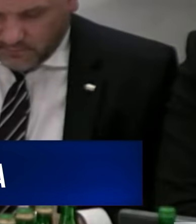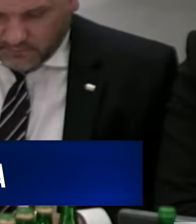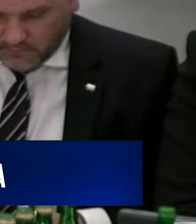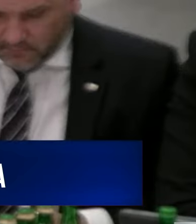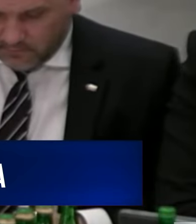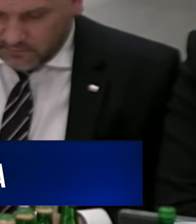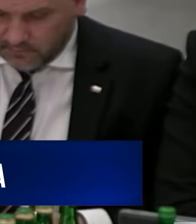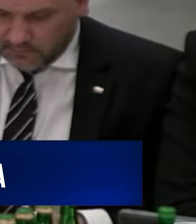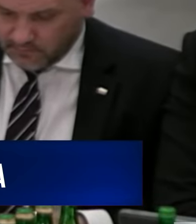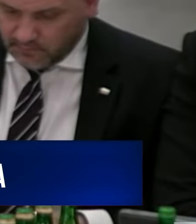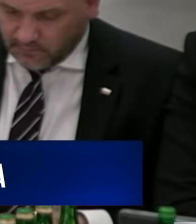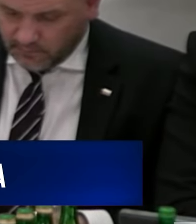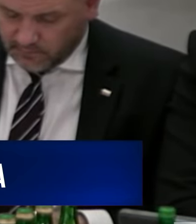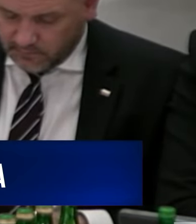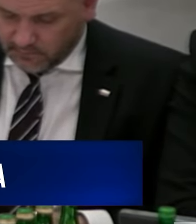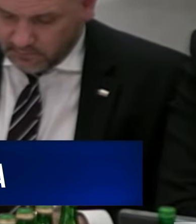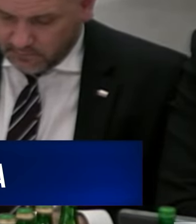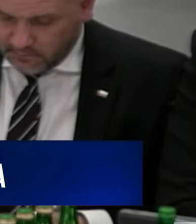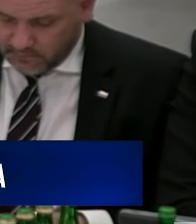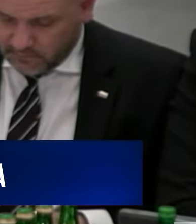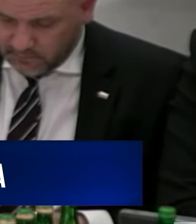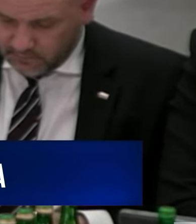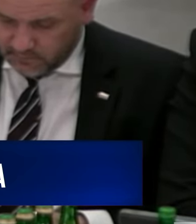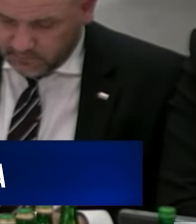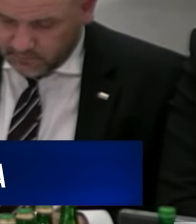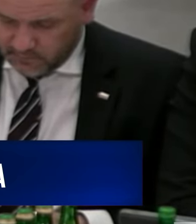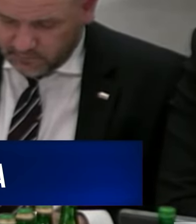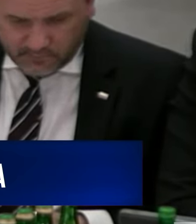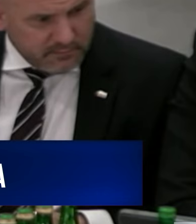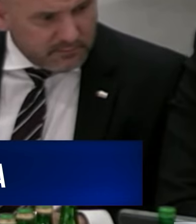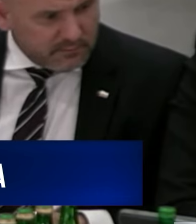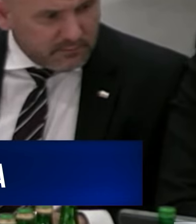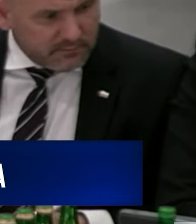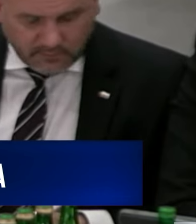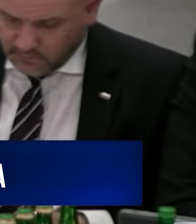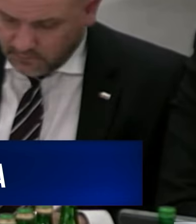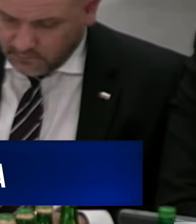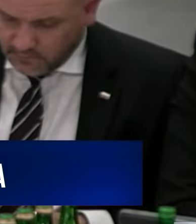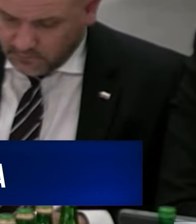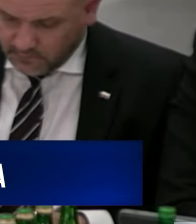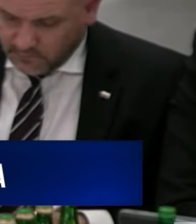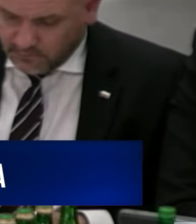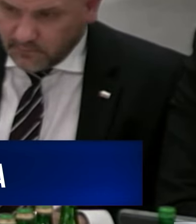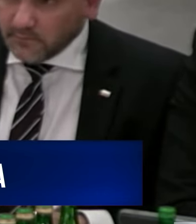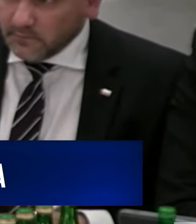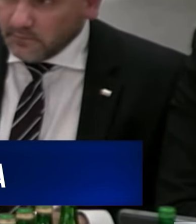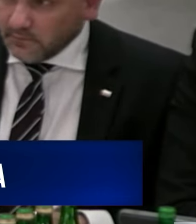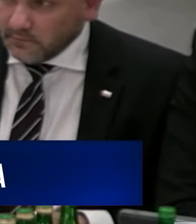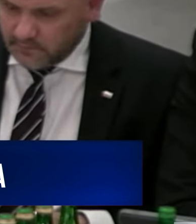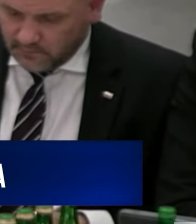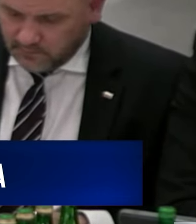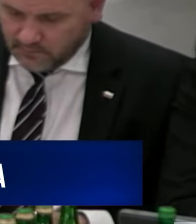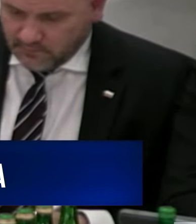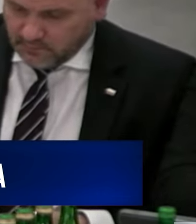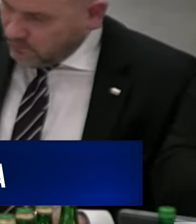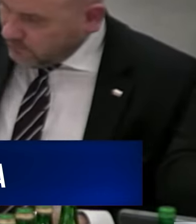Pinciurek, główna księgowa Ministerstwa Sprawiedliwości. Kto jest za tą kandydaturą?